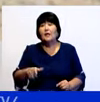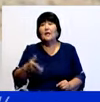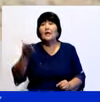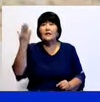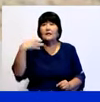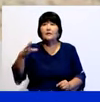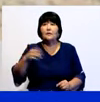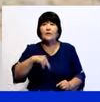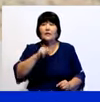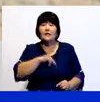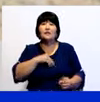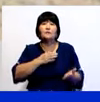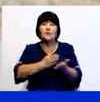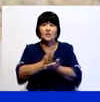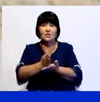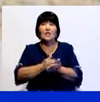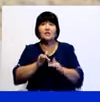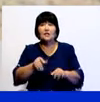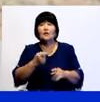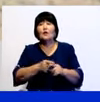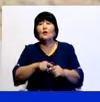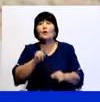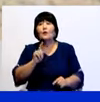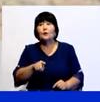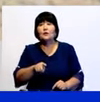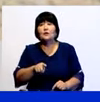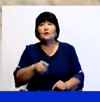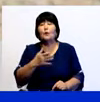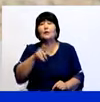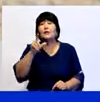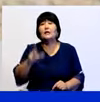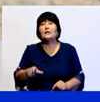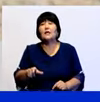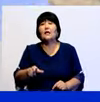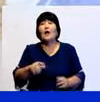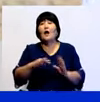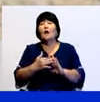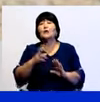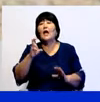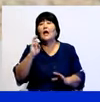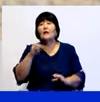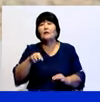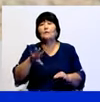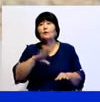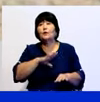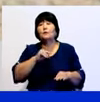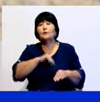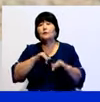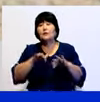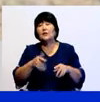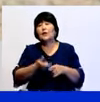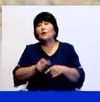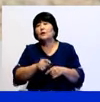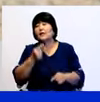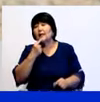бірге қызмет жасадық. Осы ол кісінің ауданда әкім болып істеген кезі өте